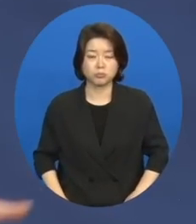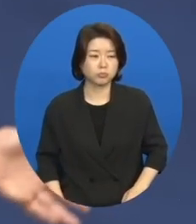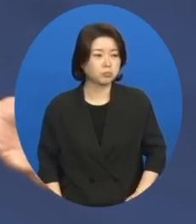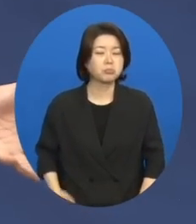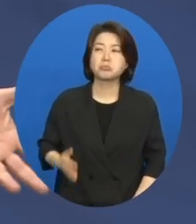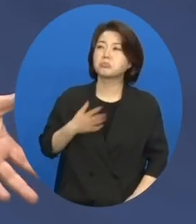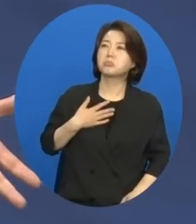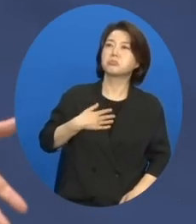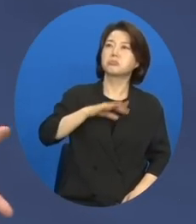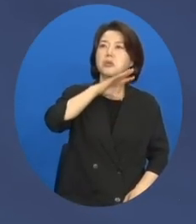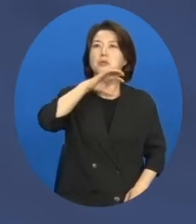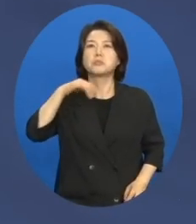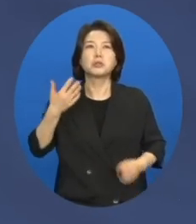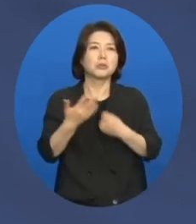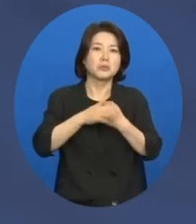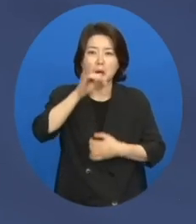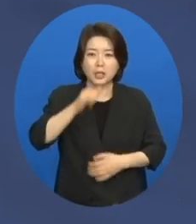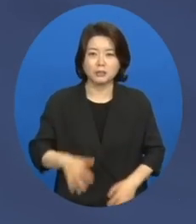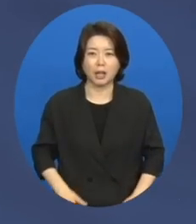은사를 받을 때는 거야.